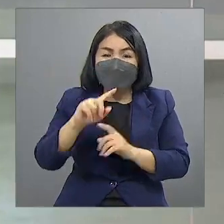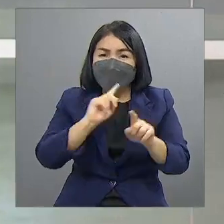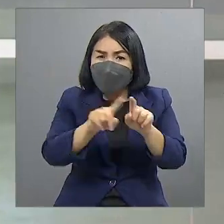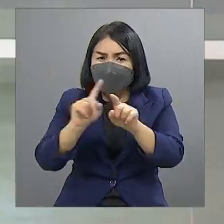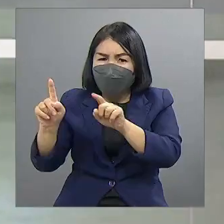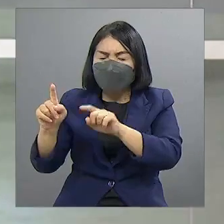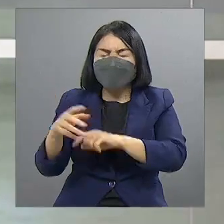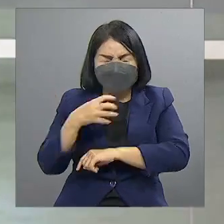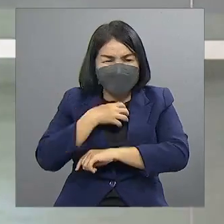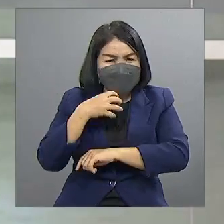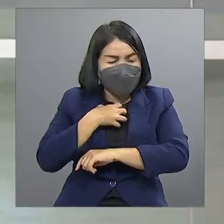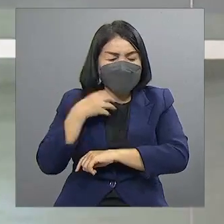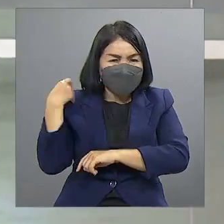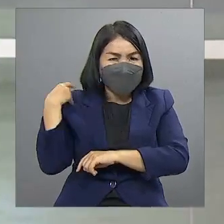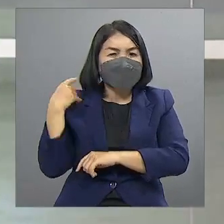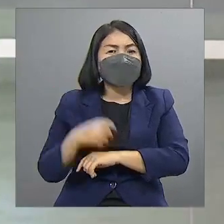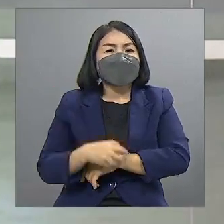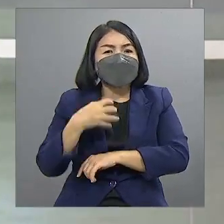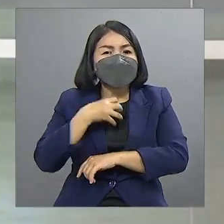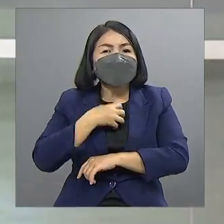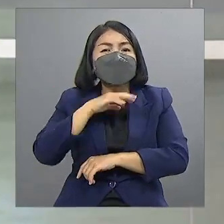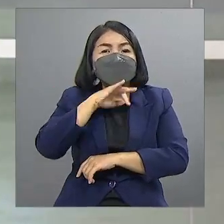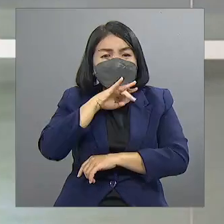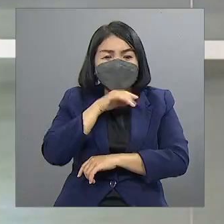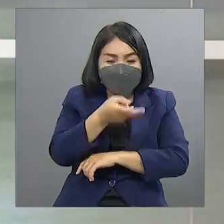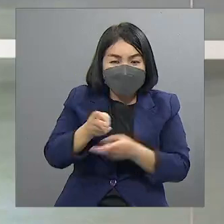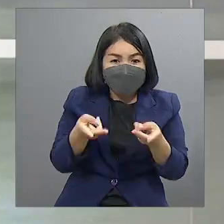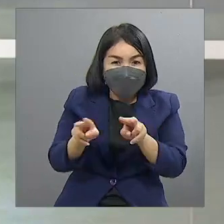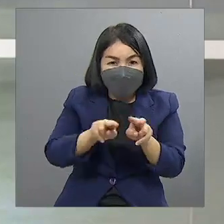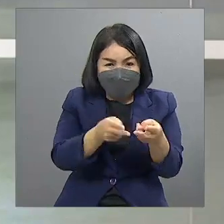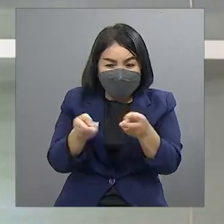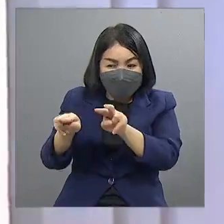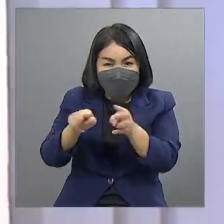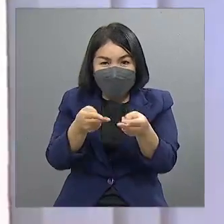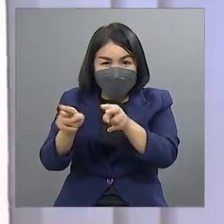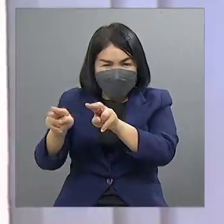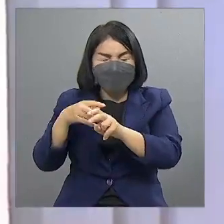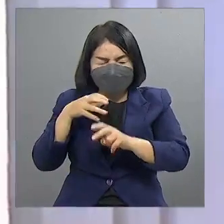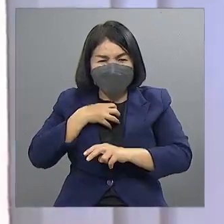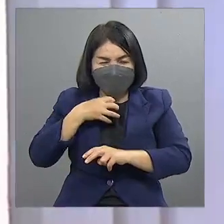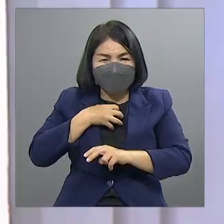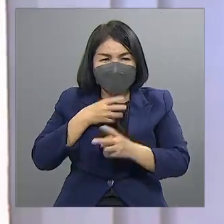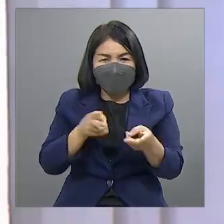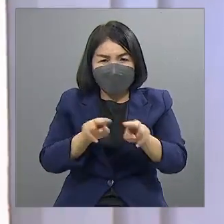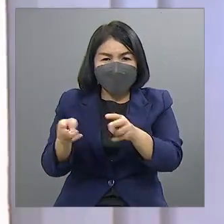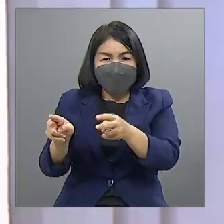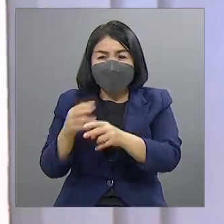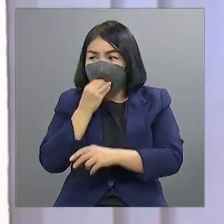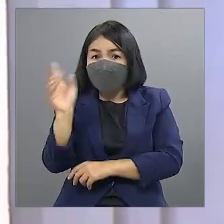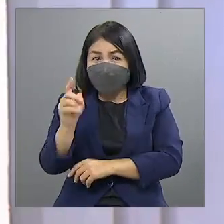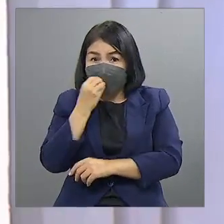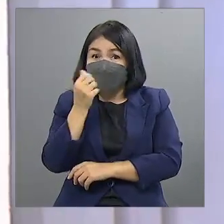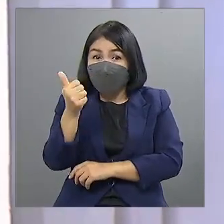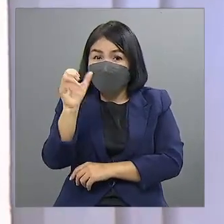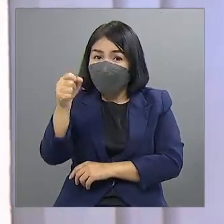มออยากกินหมูกระทะ อยากกินหมูกระทะจะกินที่ไหนก็กินได้นะ แต่ จริงๆกินที่บ้าน